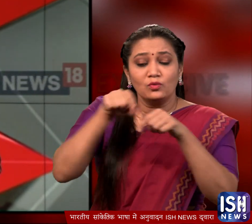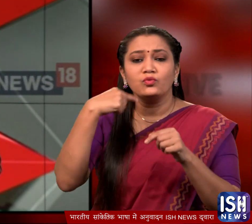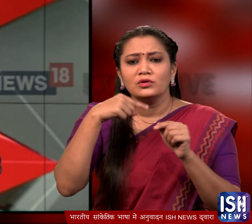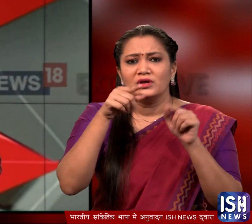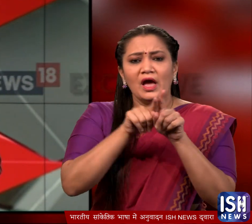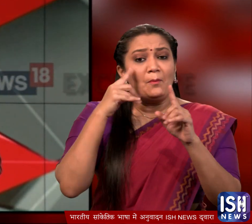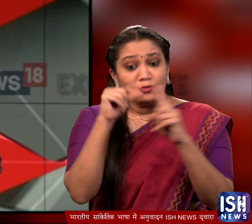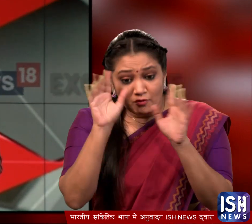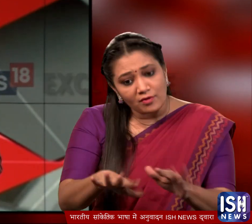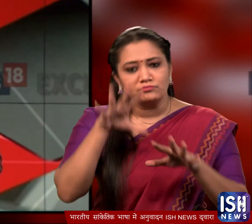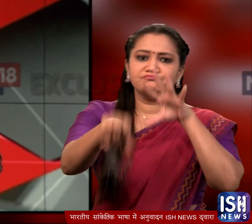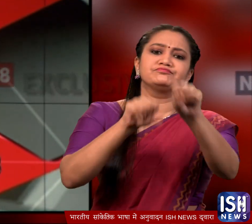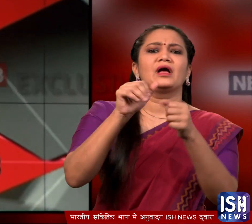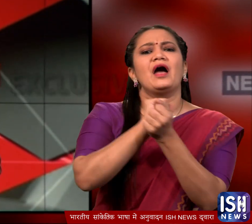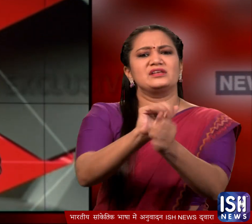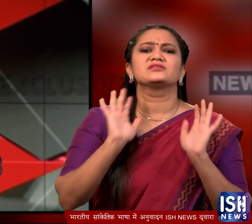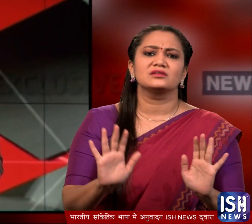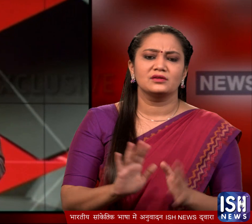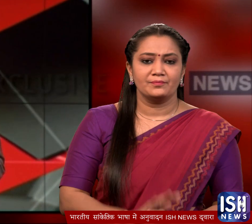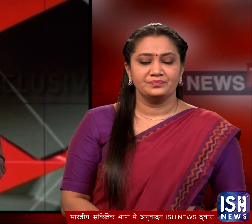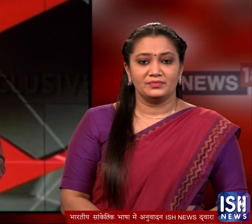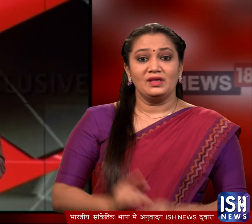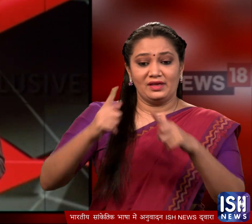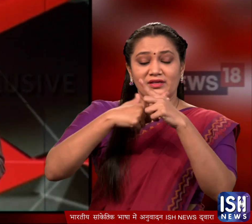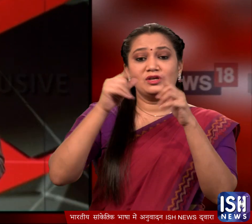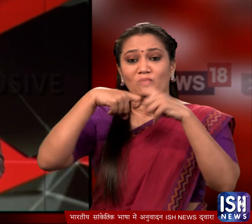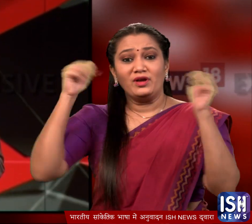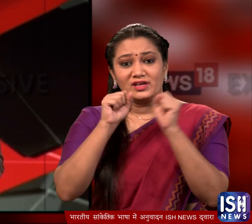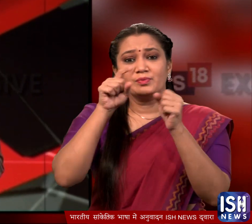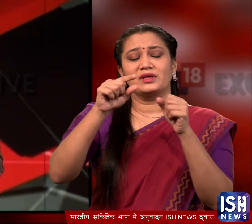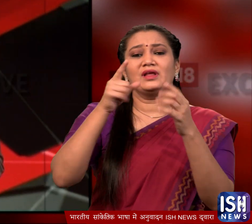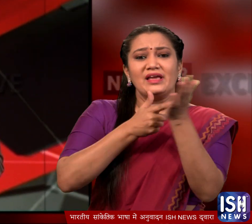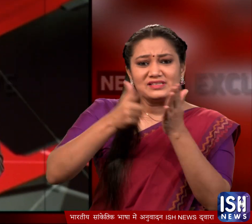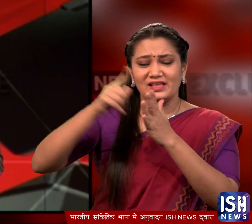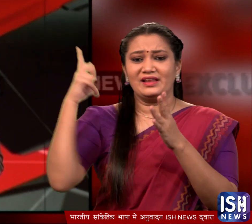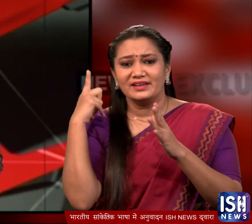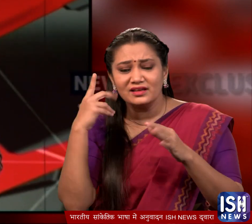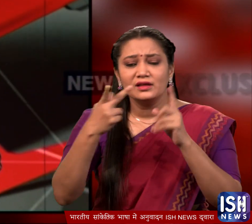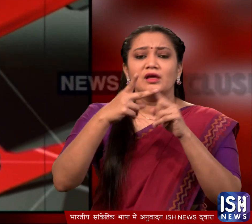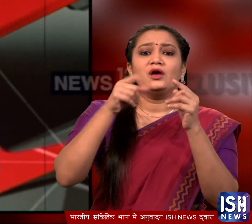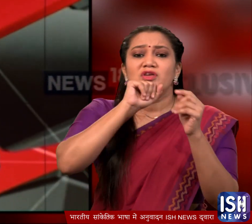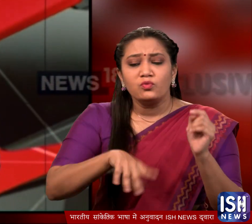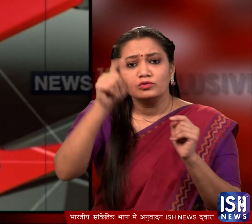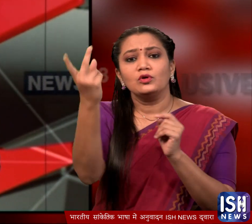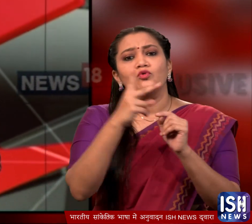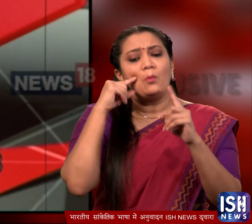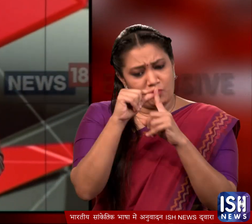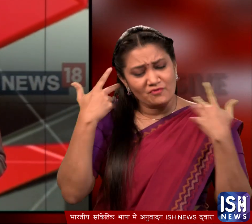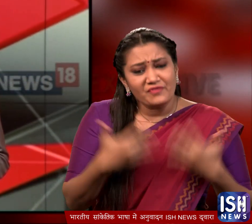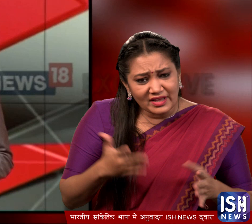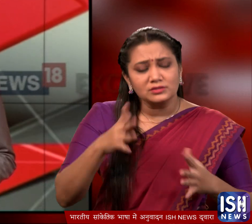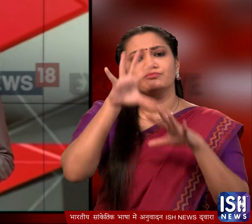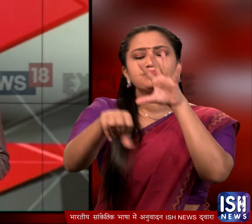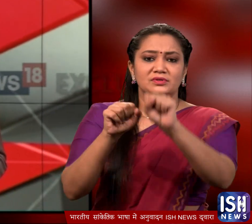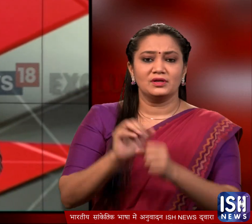जुटी है जिनके खिलाफ पुख्ता सबूत है। पुलिस का दावा है कि जम्मू कश्मीर में एक किसान नेता और एक युवक की गिरफ्तारी भी सबूत मिलने के बाद की गई।